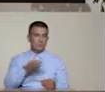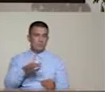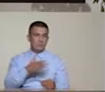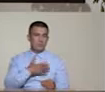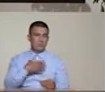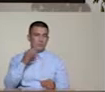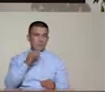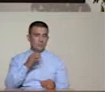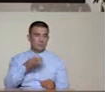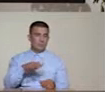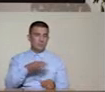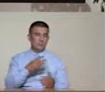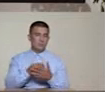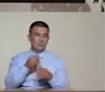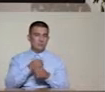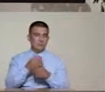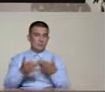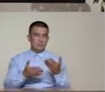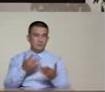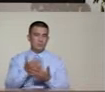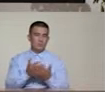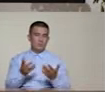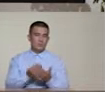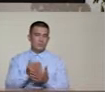o'zbek arxeologiyasining rivojlanishi aynan